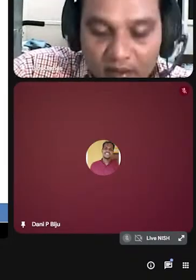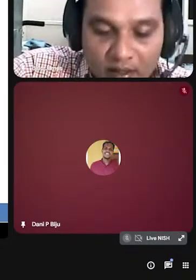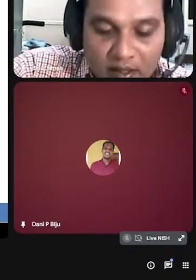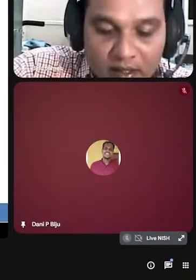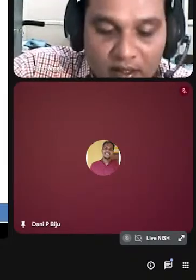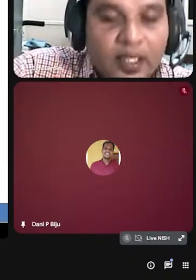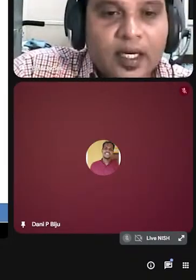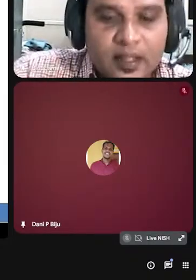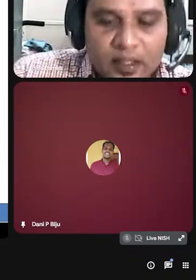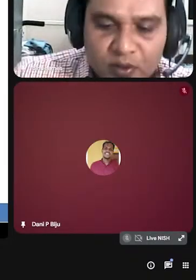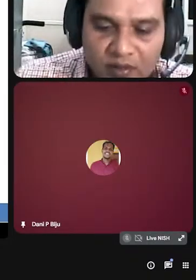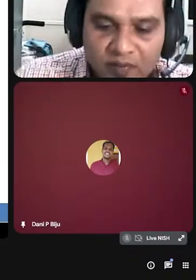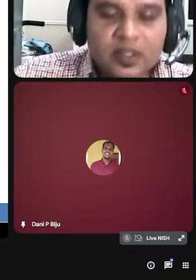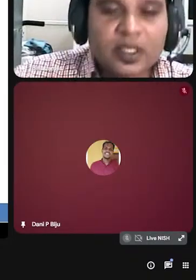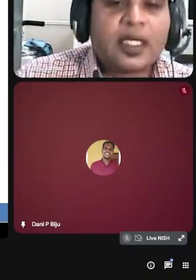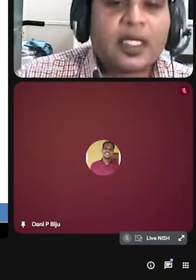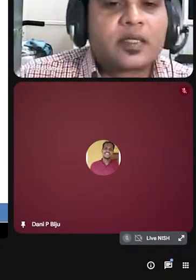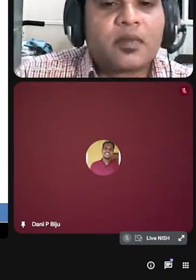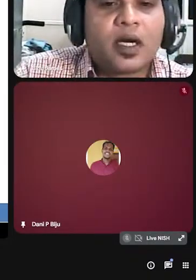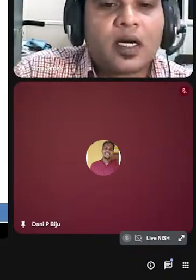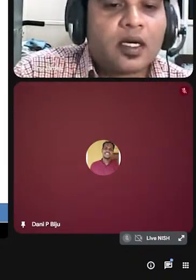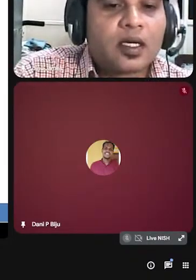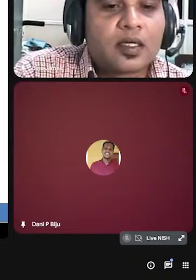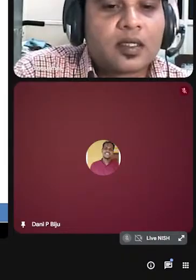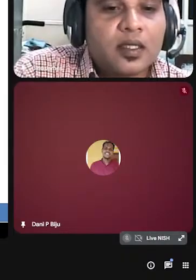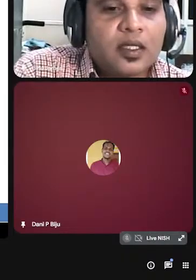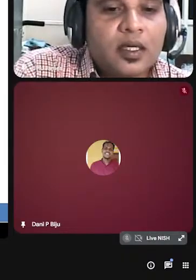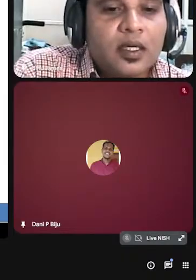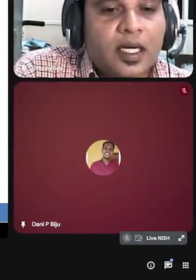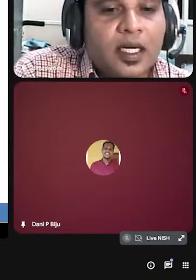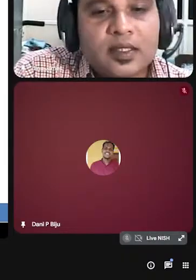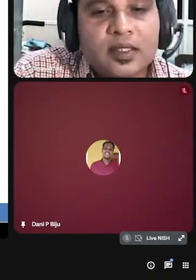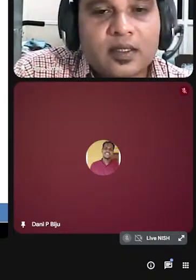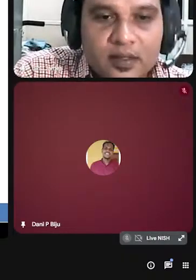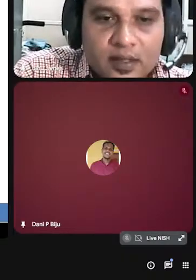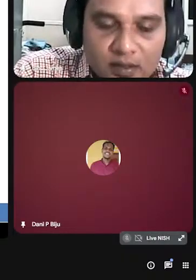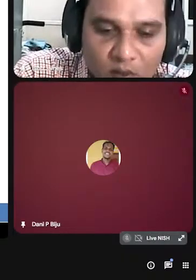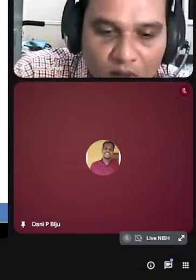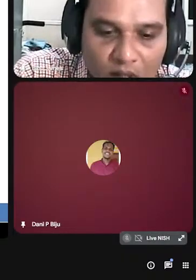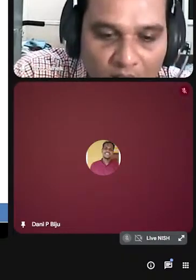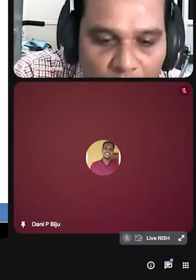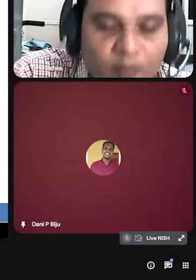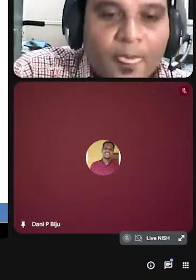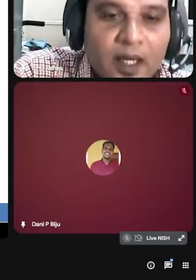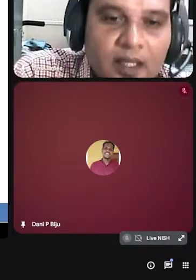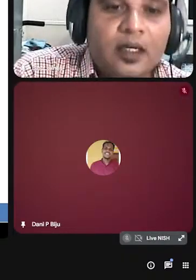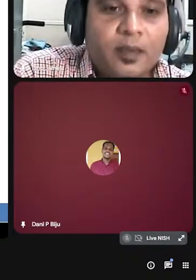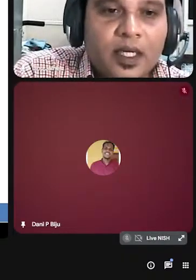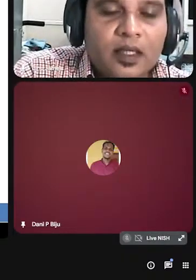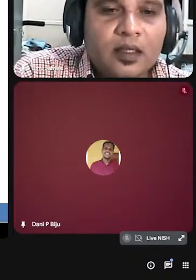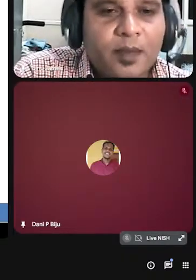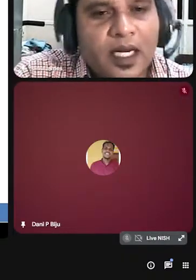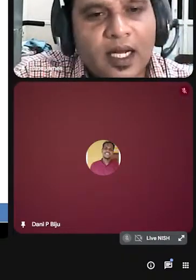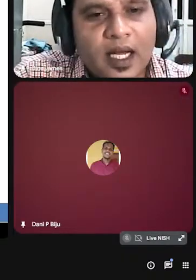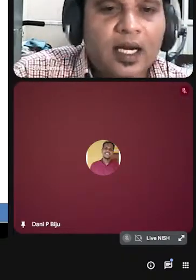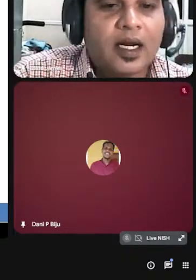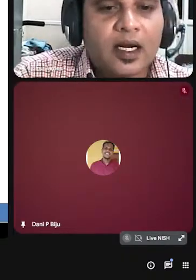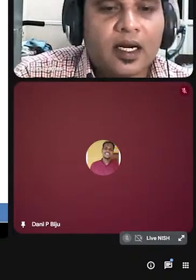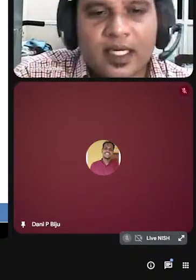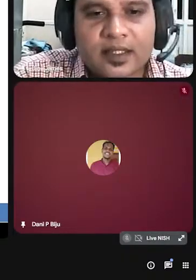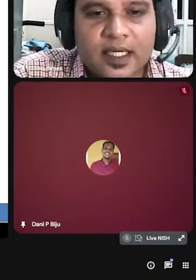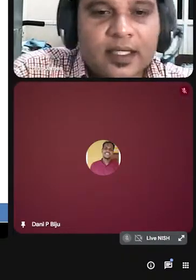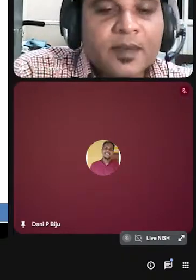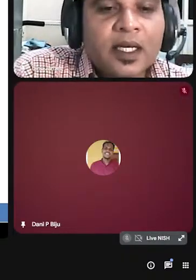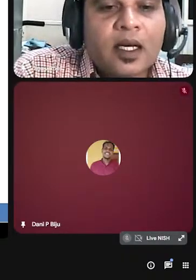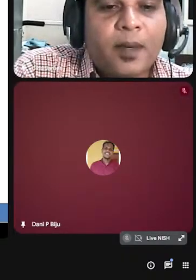ഇന്ത്യയിൽ ഏകദേശം ഒരു 28 ലക്ഷം ആൾക്കാർക്ക് പാർക്കിൻസൺസ് ഡിസീസ് ഉണ്ടാകും എന്നാണ് പറയുന്നത്. പല